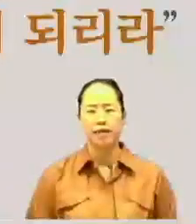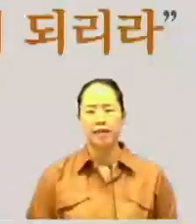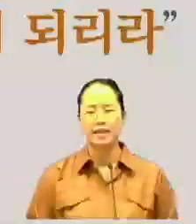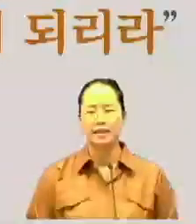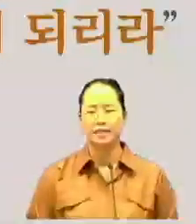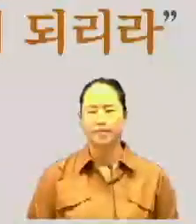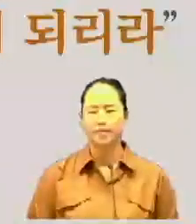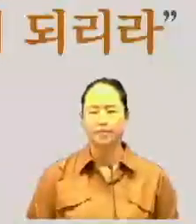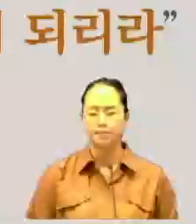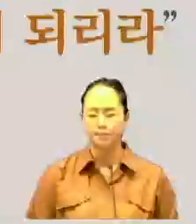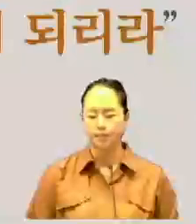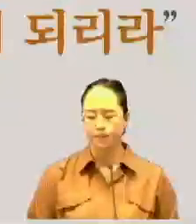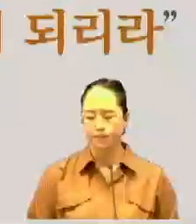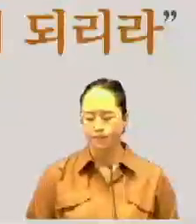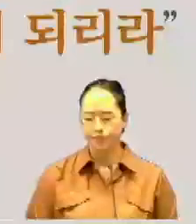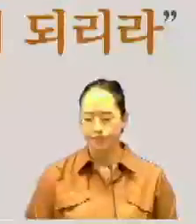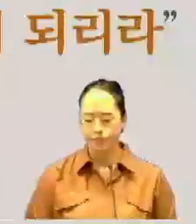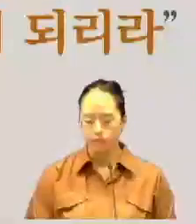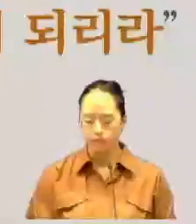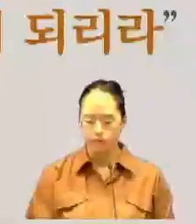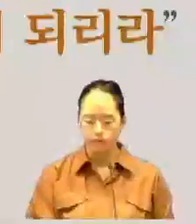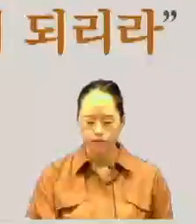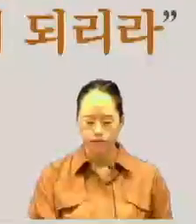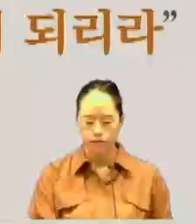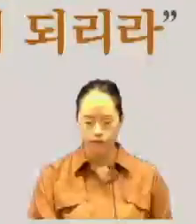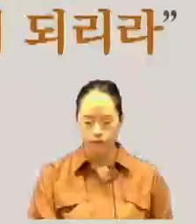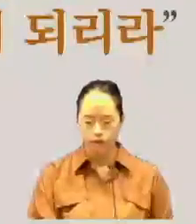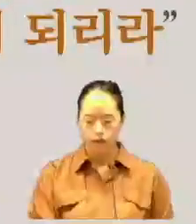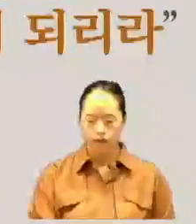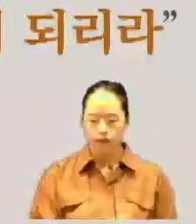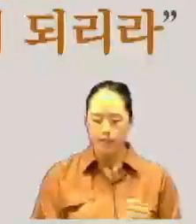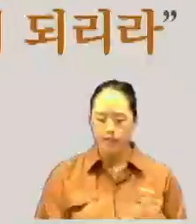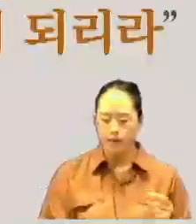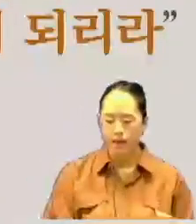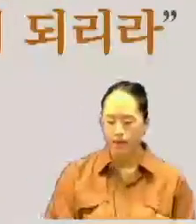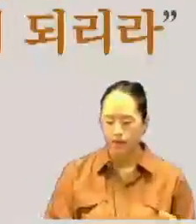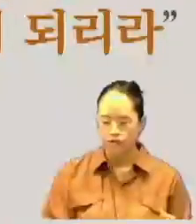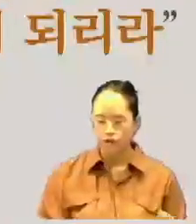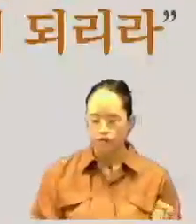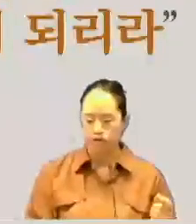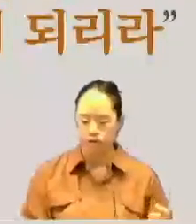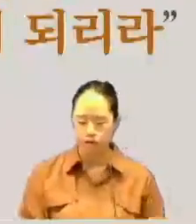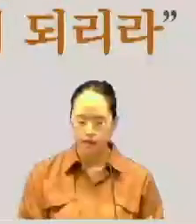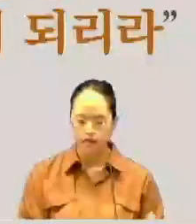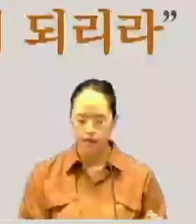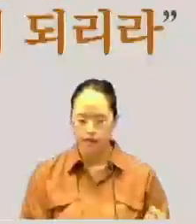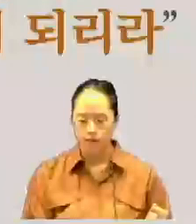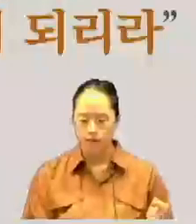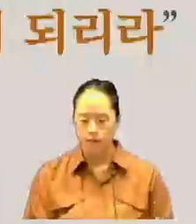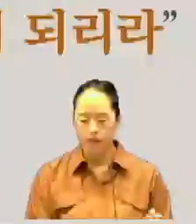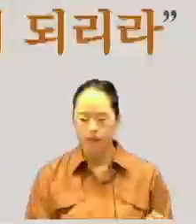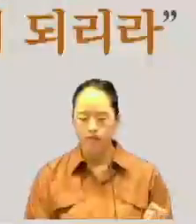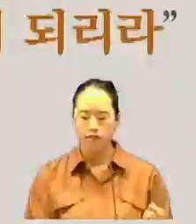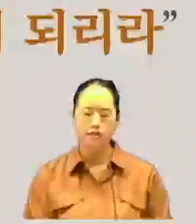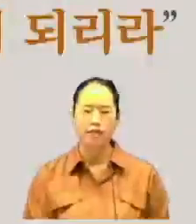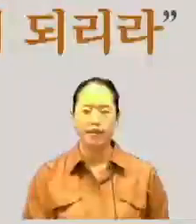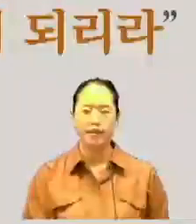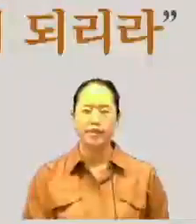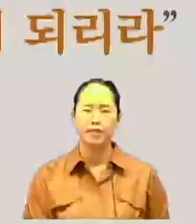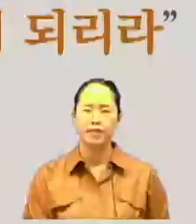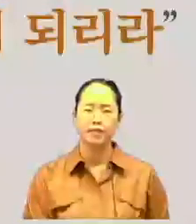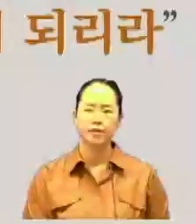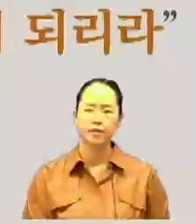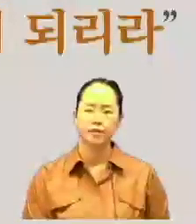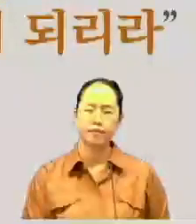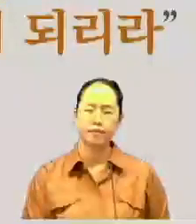我们人的最根本的问题所在。为什么人会受审判的原因